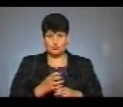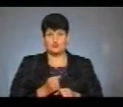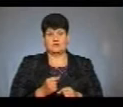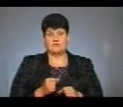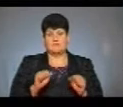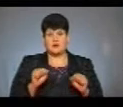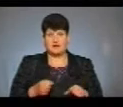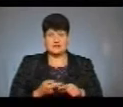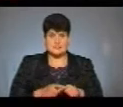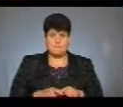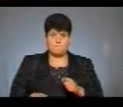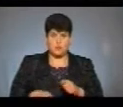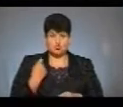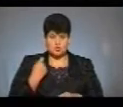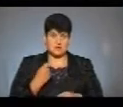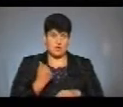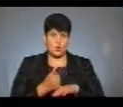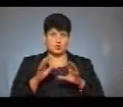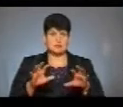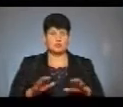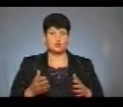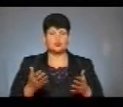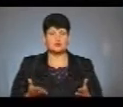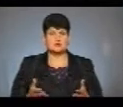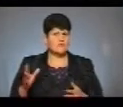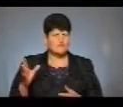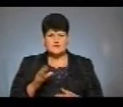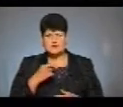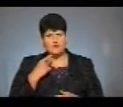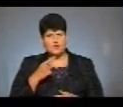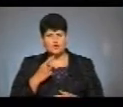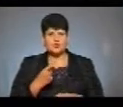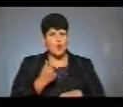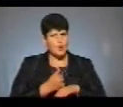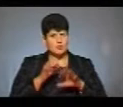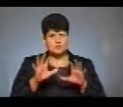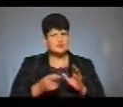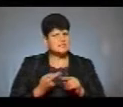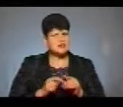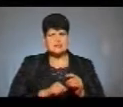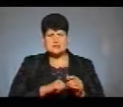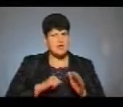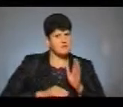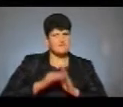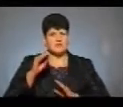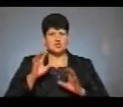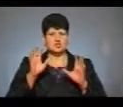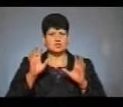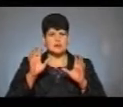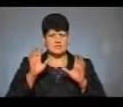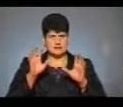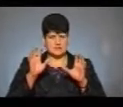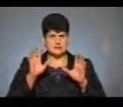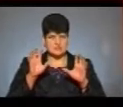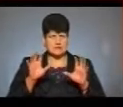порушення Конституції. Давайте дотримуватись Конституції. Всі декларують, що Конституція – це найвищий закон. А президент – гарант цього закону.